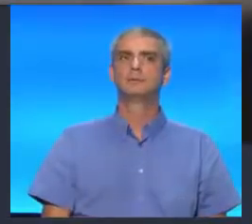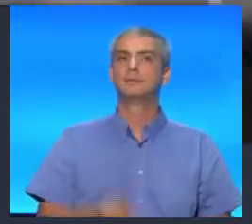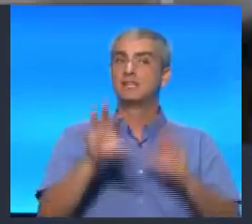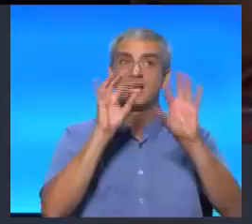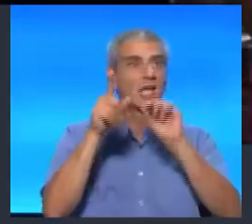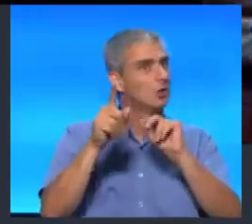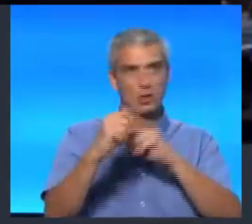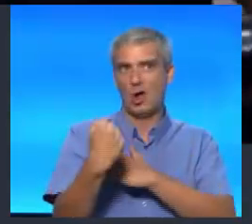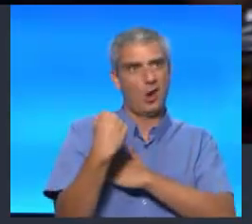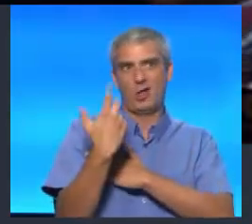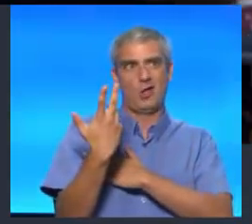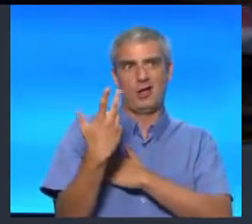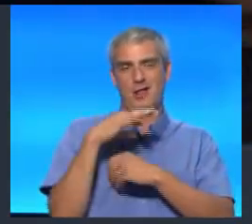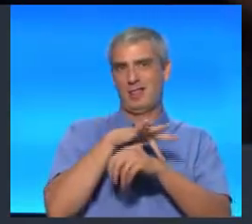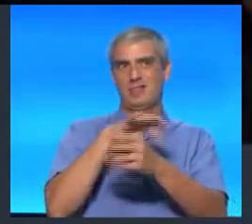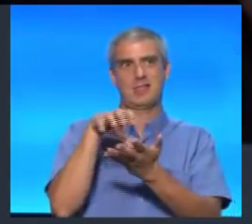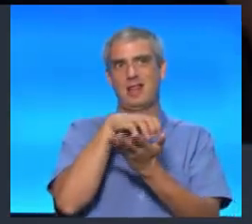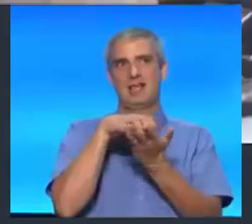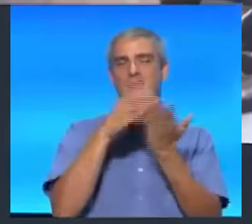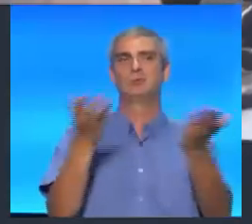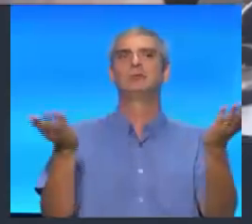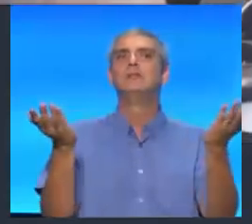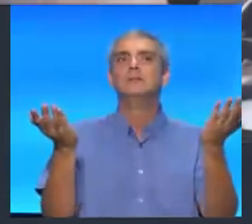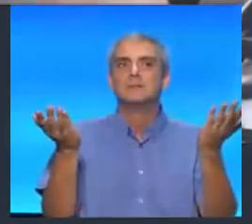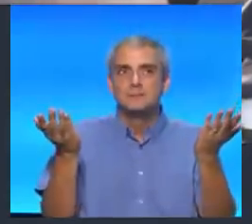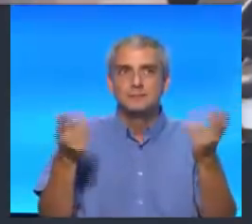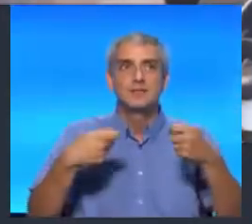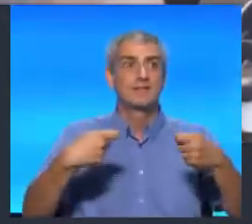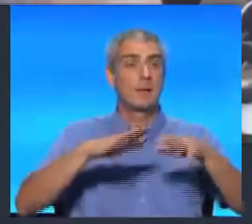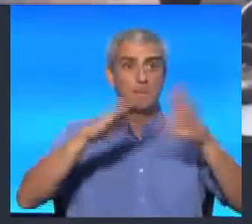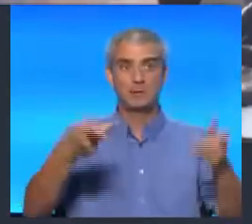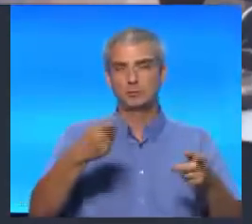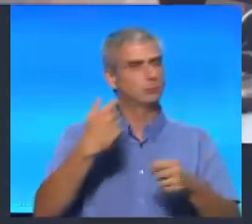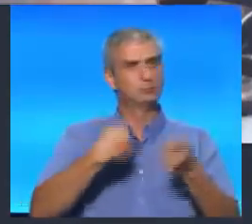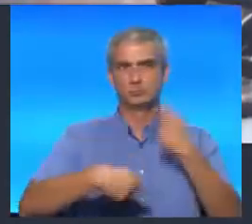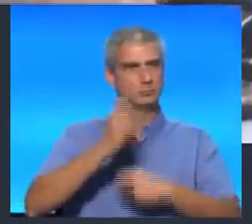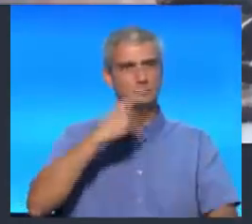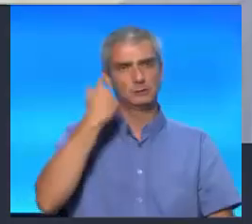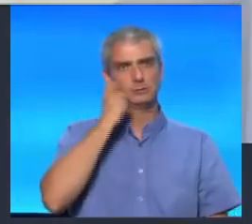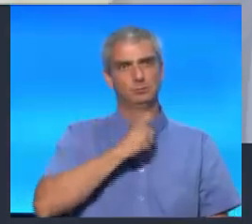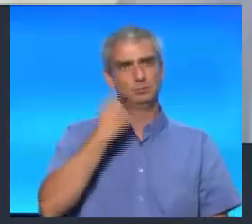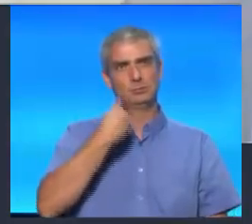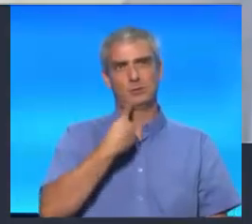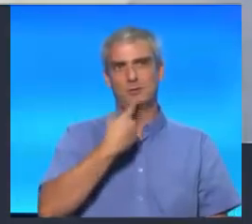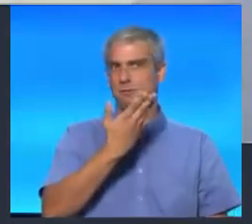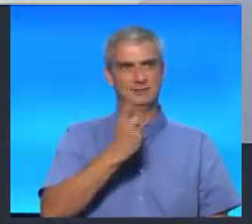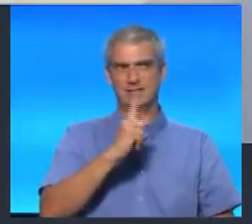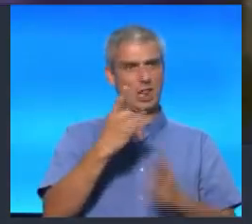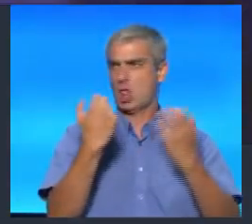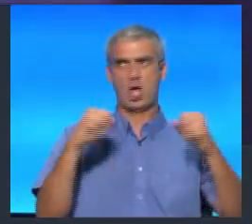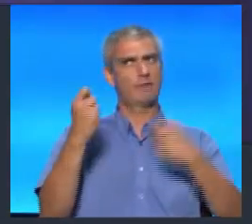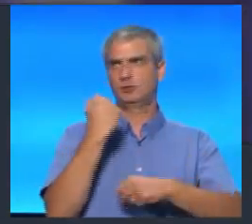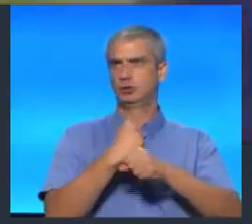לקניון לא היה לו כוח לנהל אותו ריכוזי. את הבסטות מרכז עולם תחתון. זה לא חופש